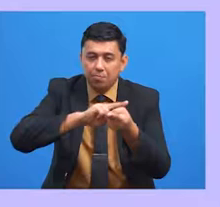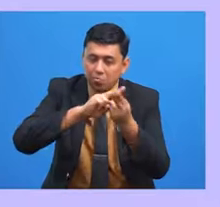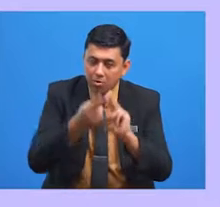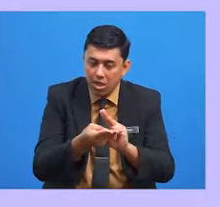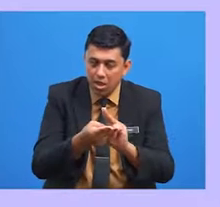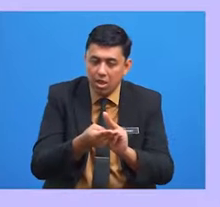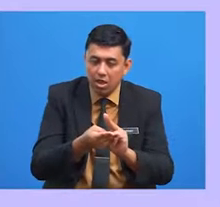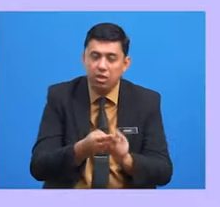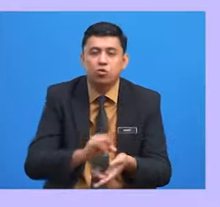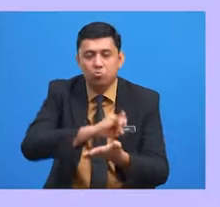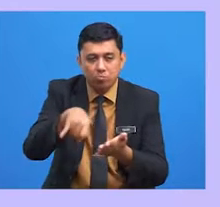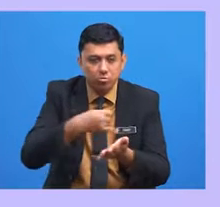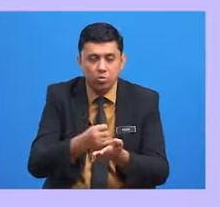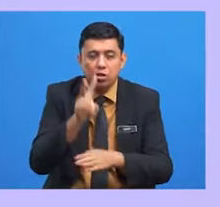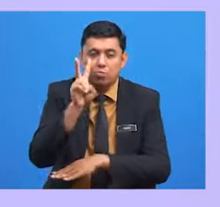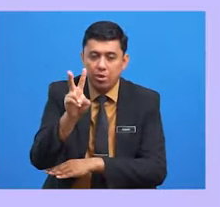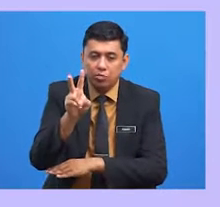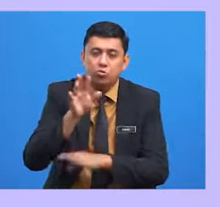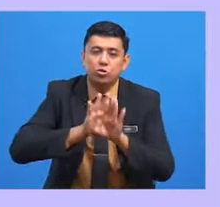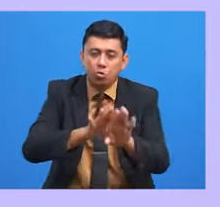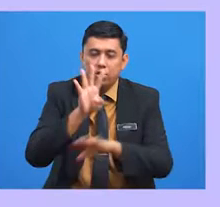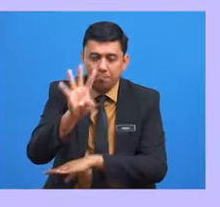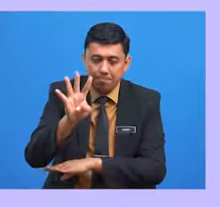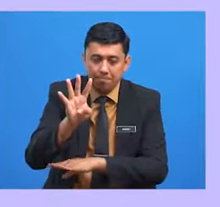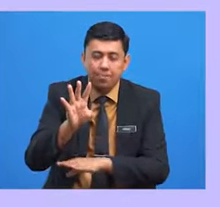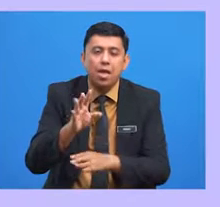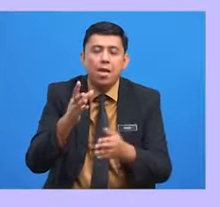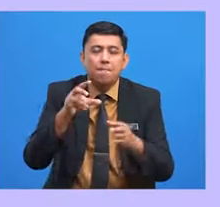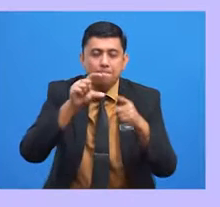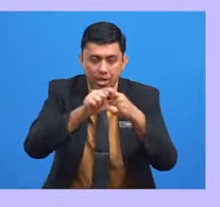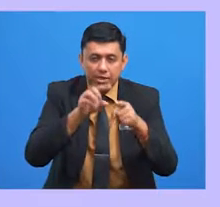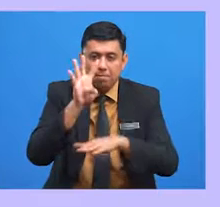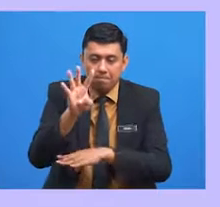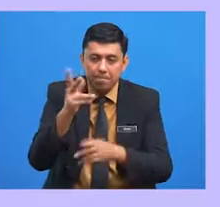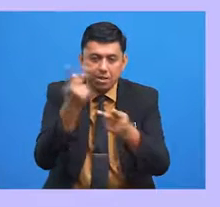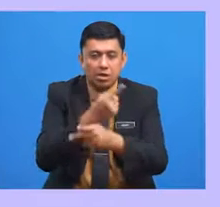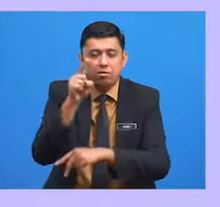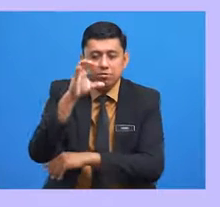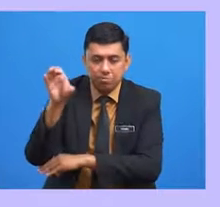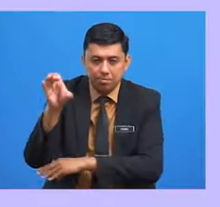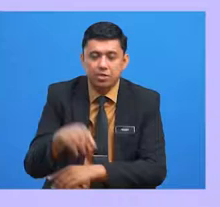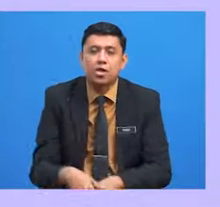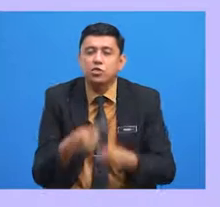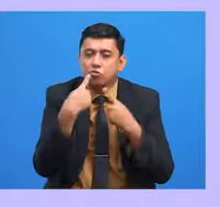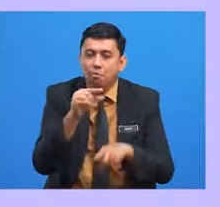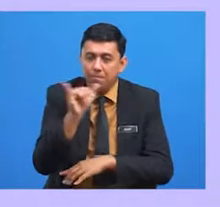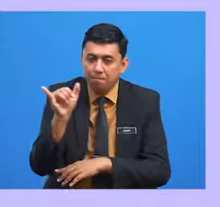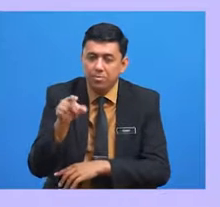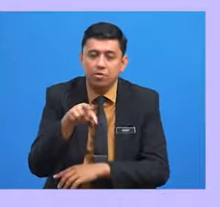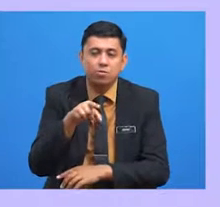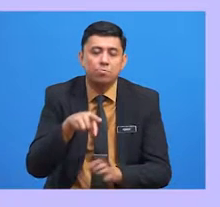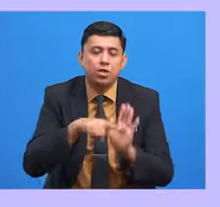kuantiti sama dengan 2 tolak 4 bahagi 4 darab 100. Dapat jawapan